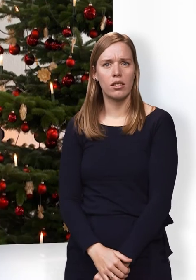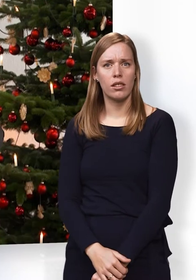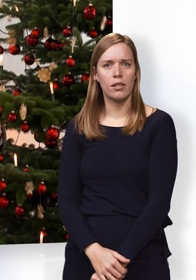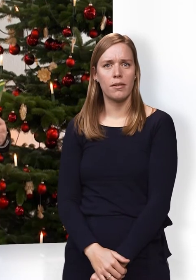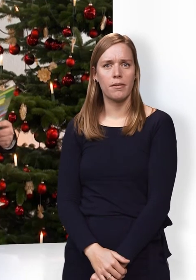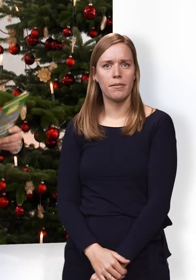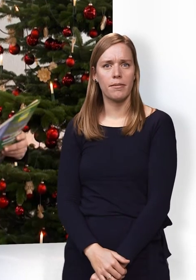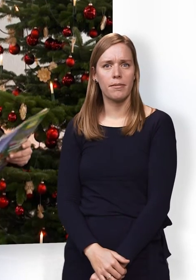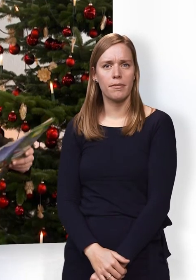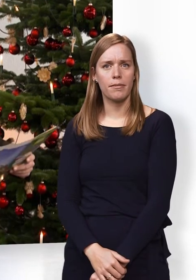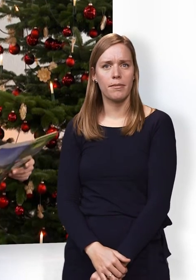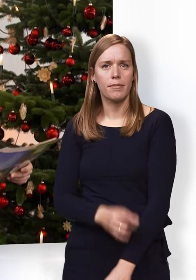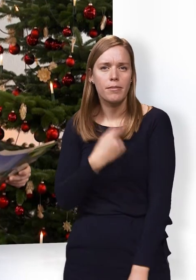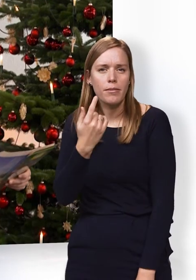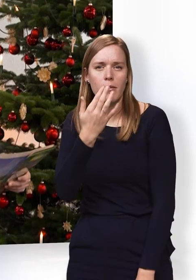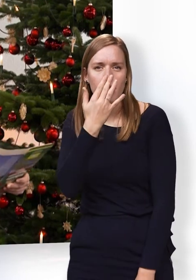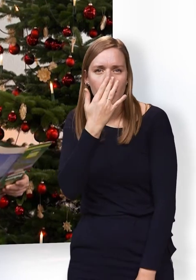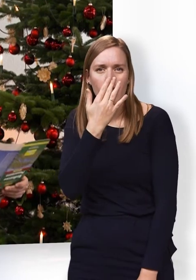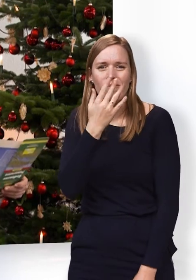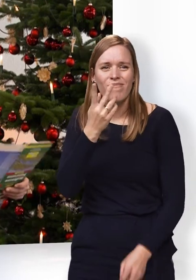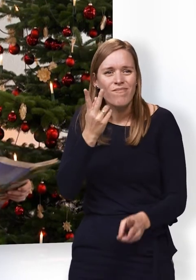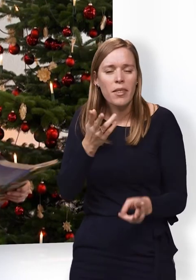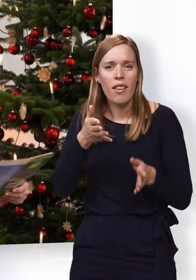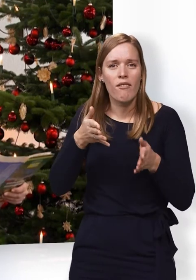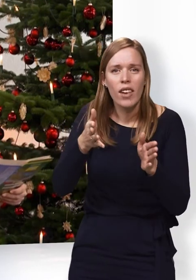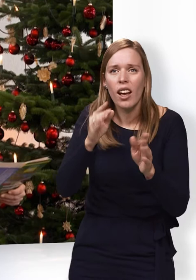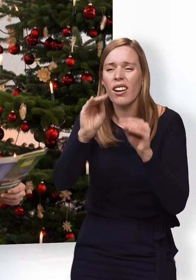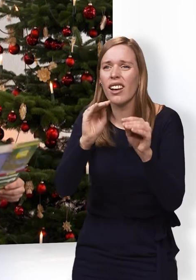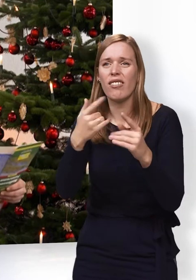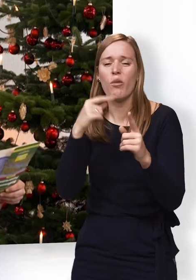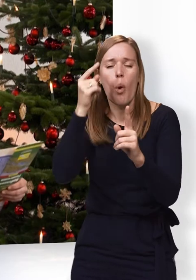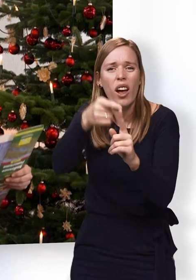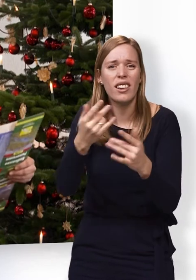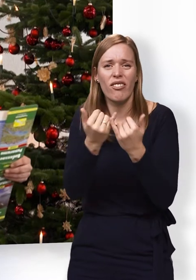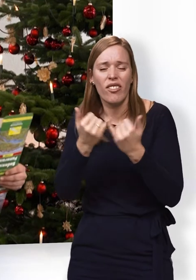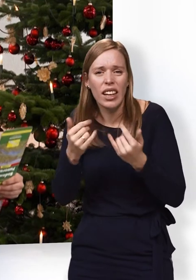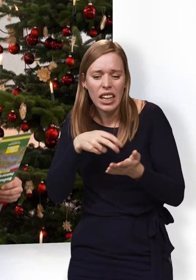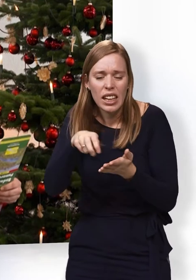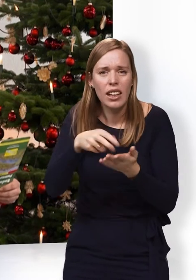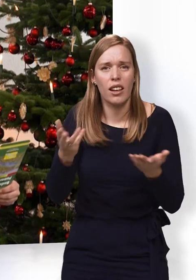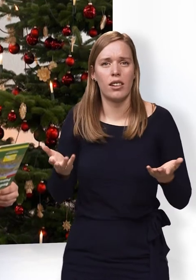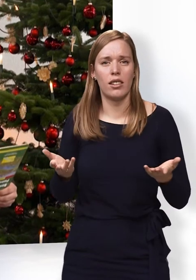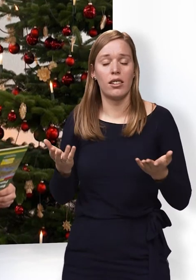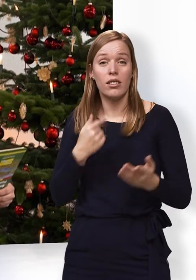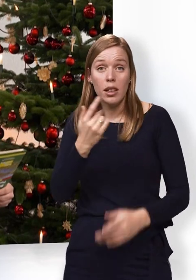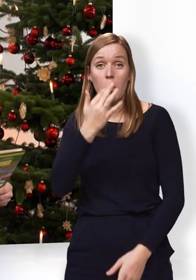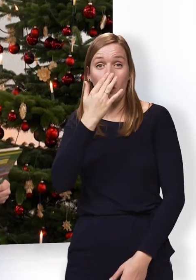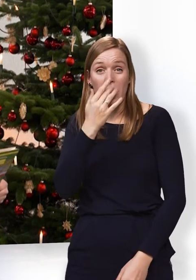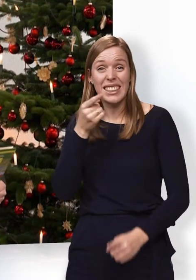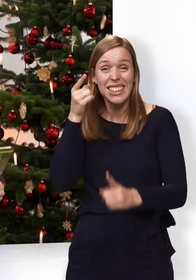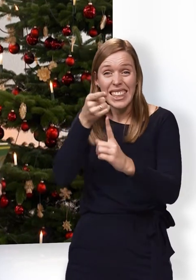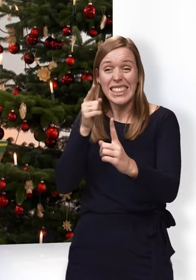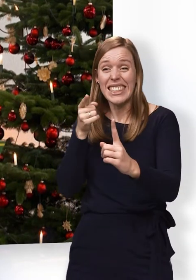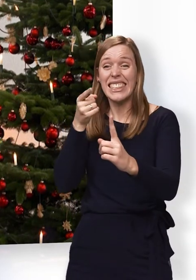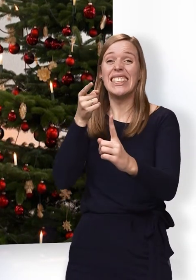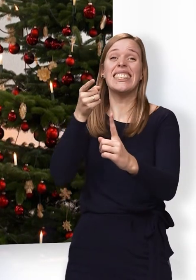Und wir versuchen, nach dem Weg zu fragen, wie kann es gehen, wohin kann es gehen, und wir versuchen, das Ziel zu